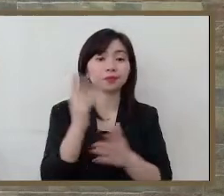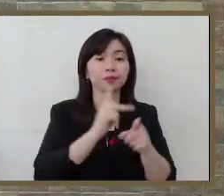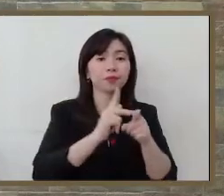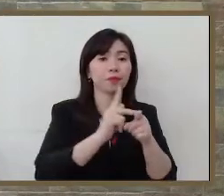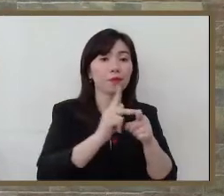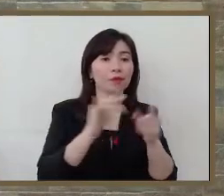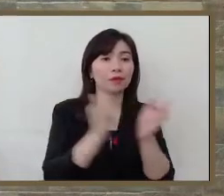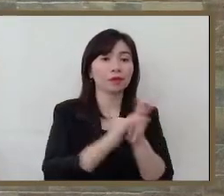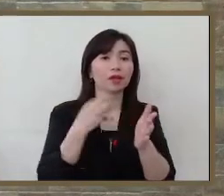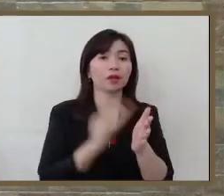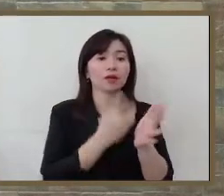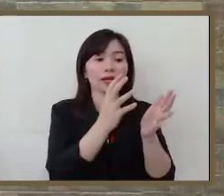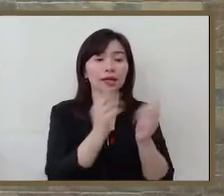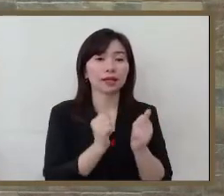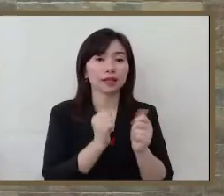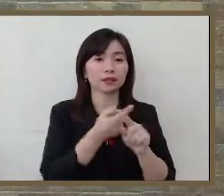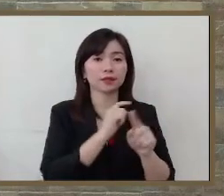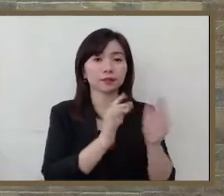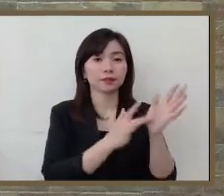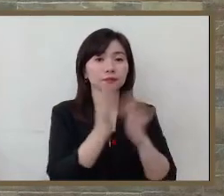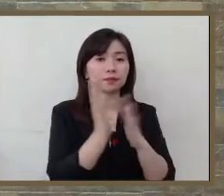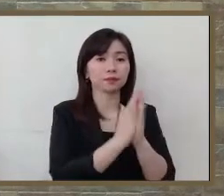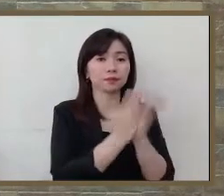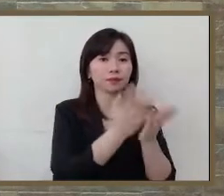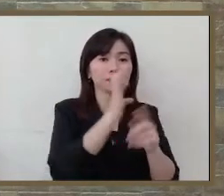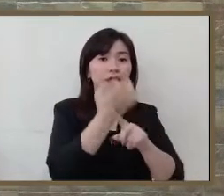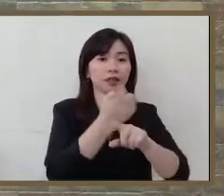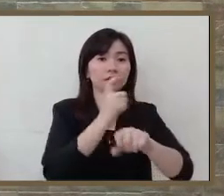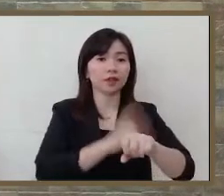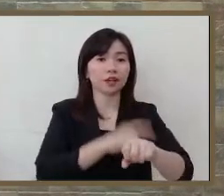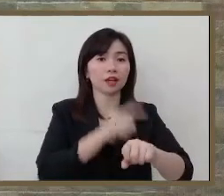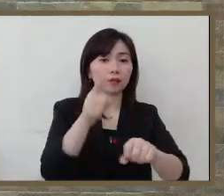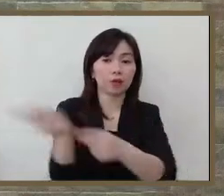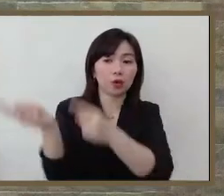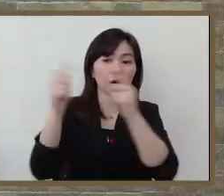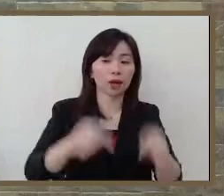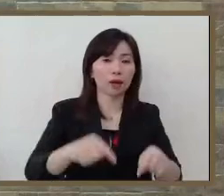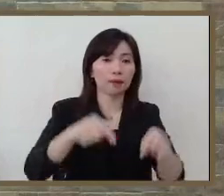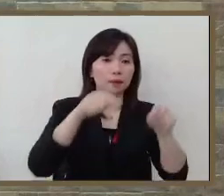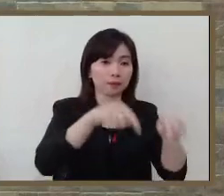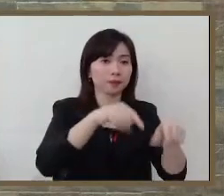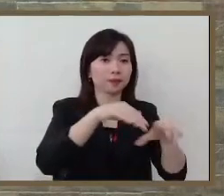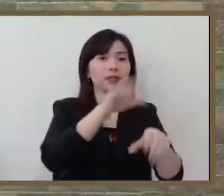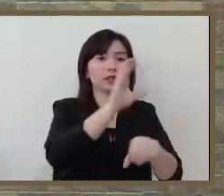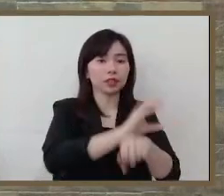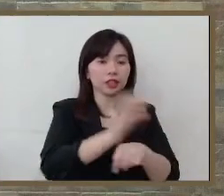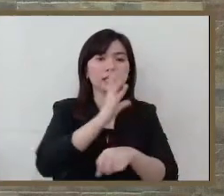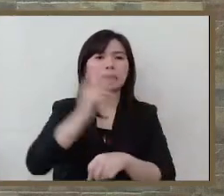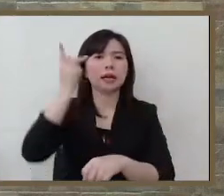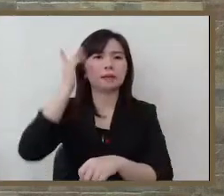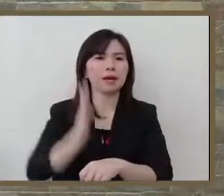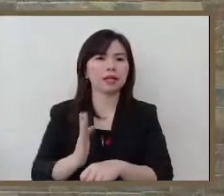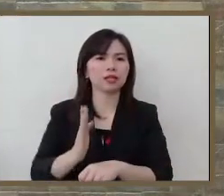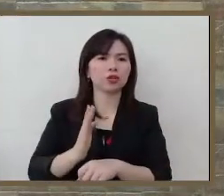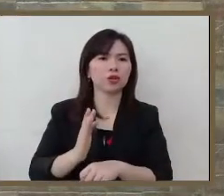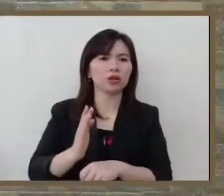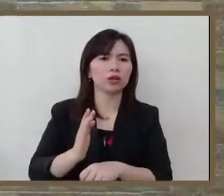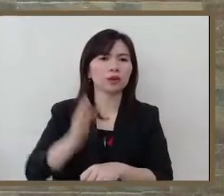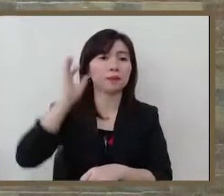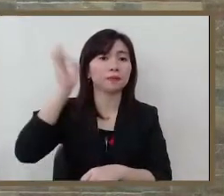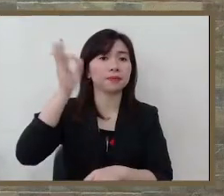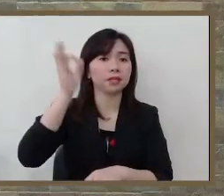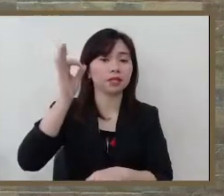na nakukuha mo, every time you go to church and every time your pastor speaks,